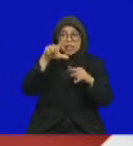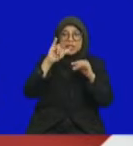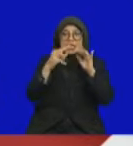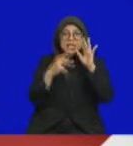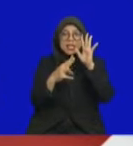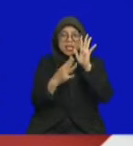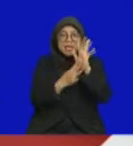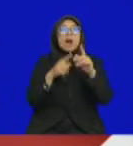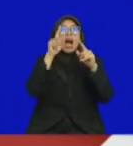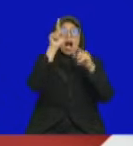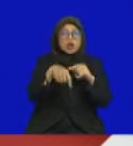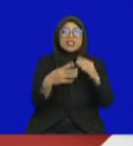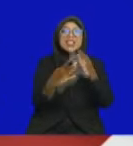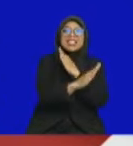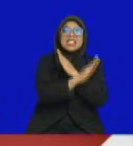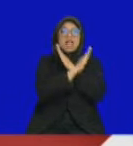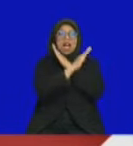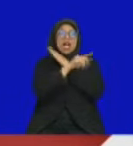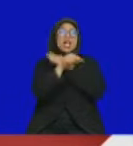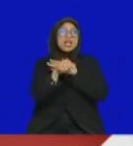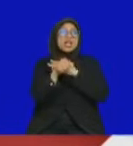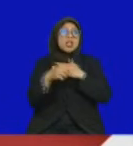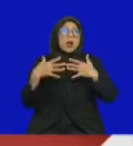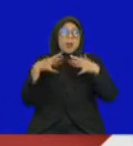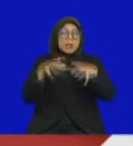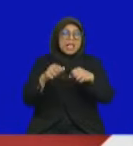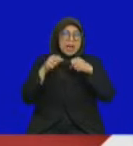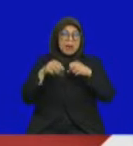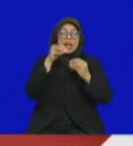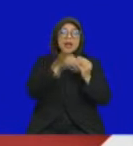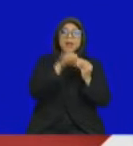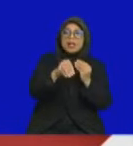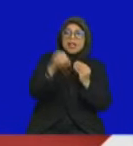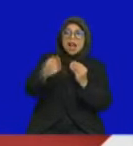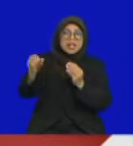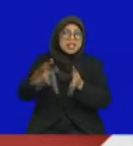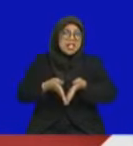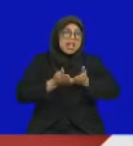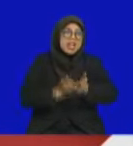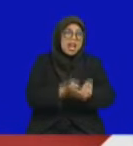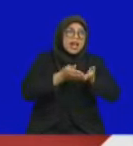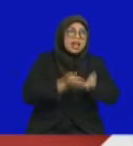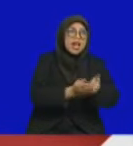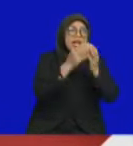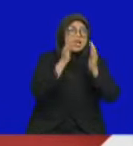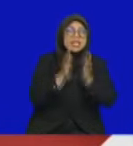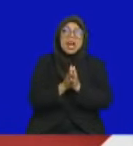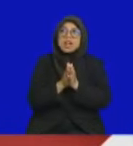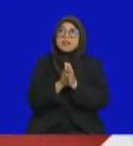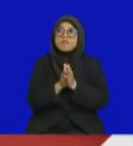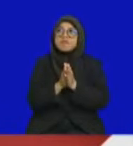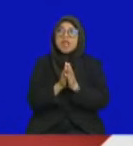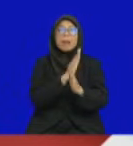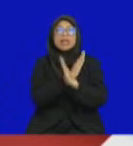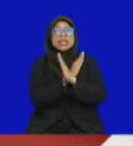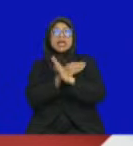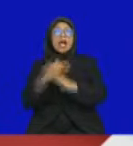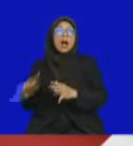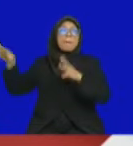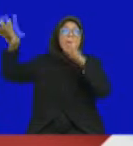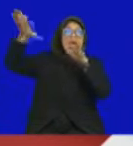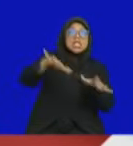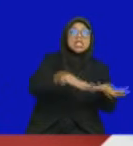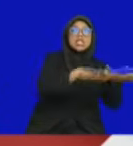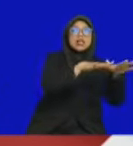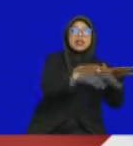secara baik sehingga kita bisa menyelamatkan Agriculture kita petani kita nelayan kita dan bisa mencegah R banjir longsor dan